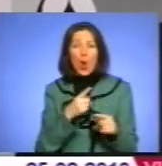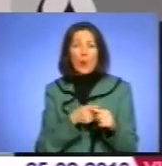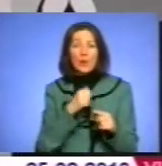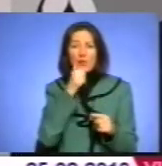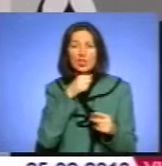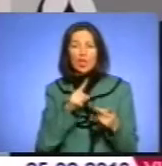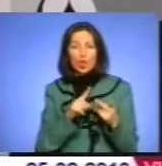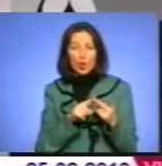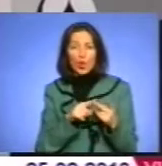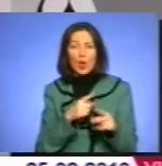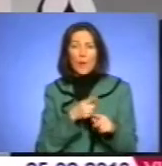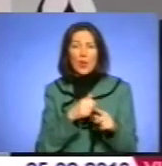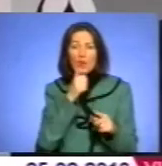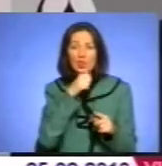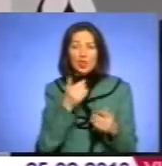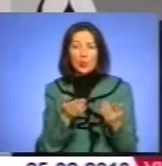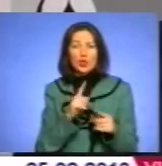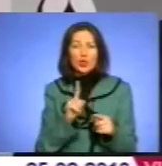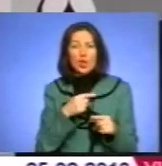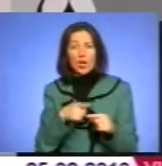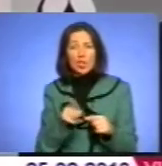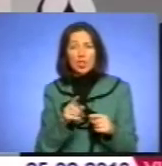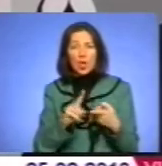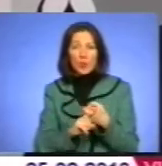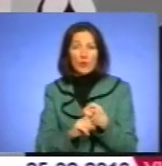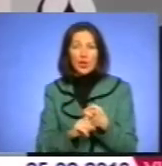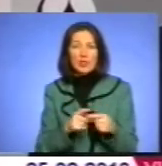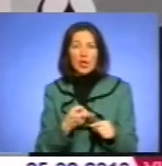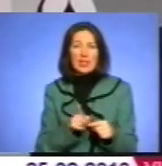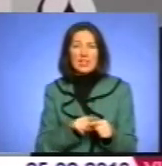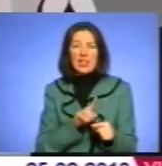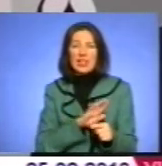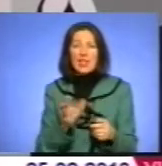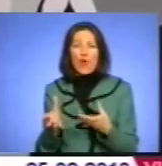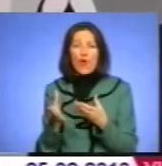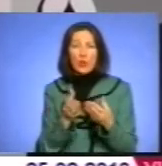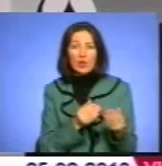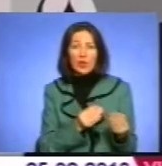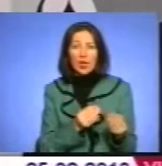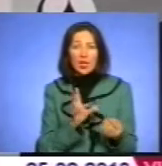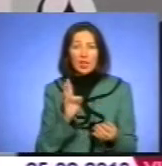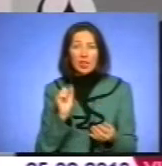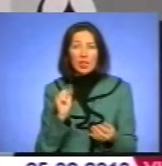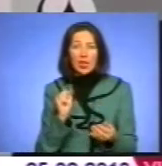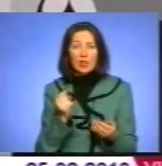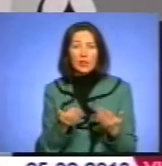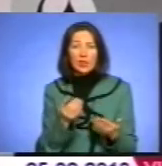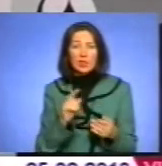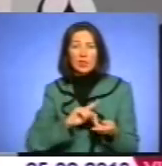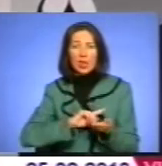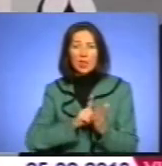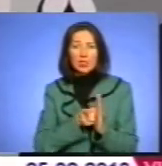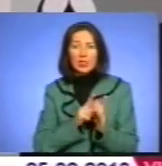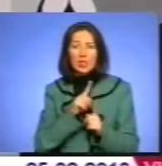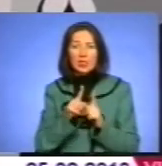можливо, щось інше пов'язане. Ну, але це не впливає на десь різкі зміни